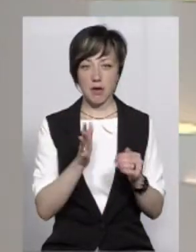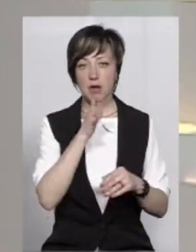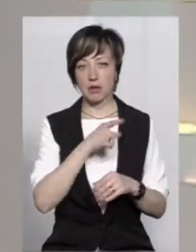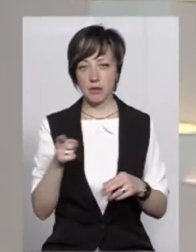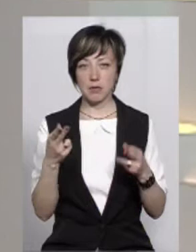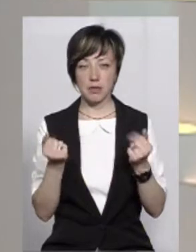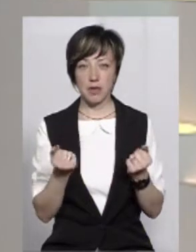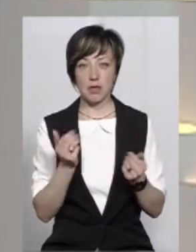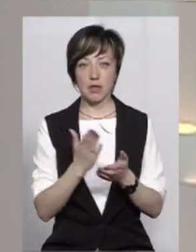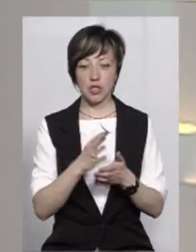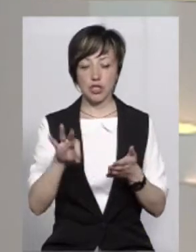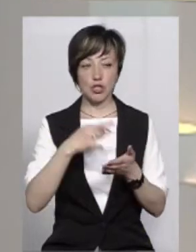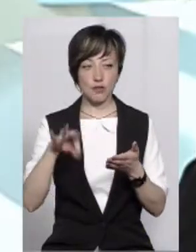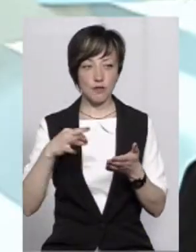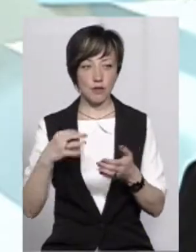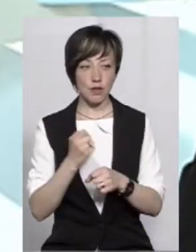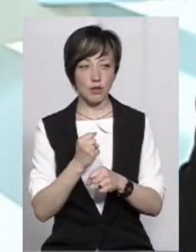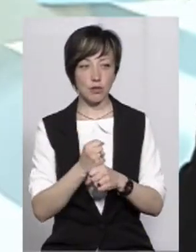Ну, да, так, накладаються шви,